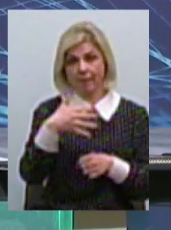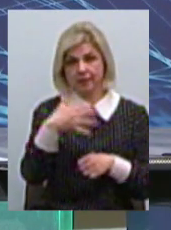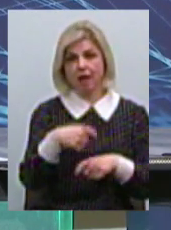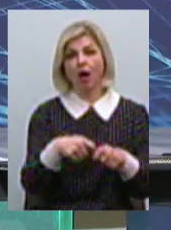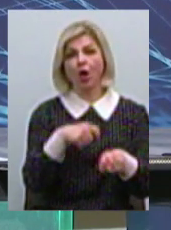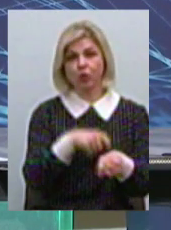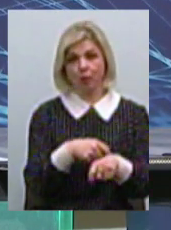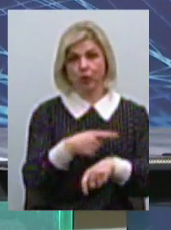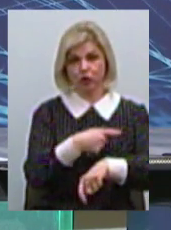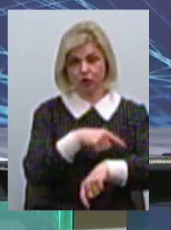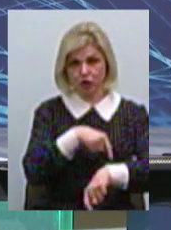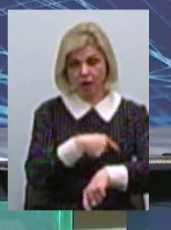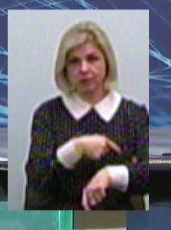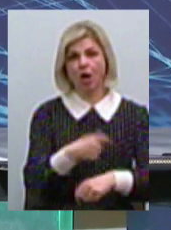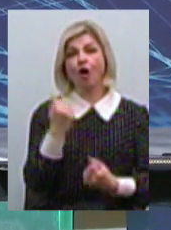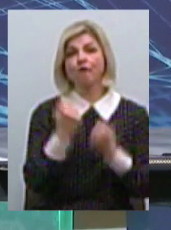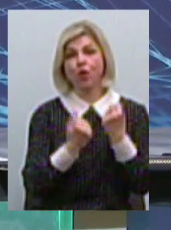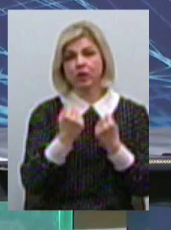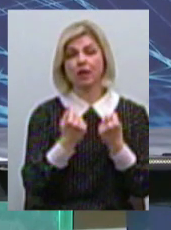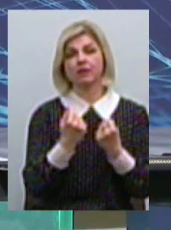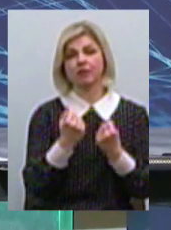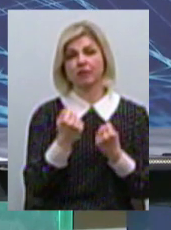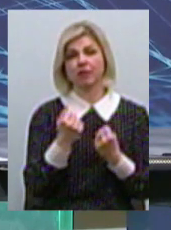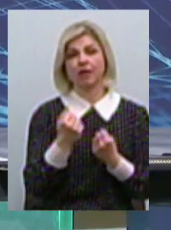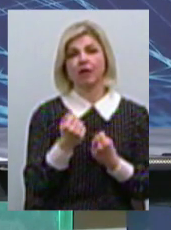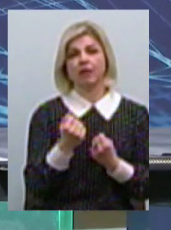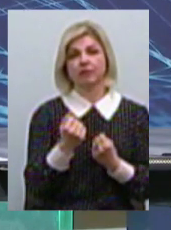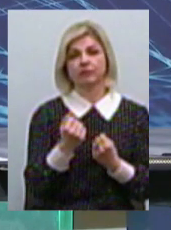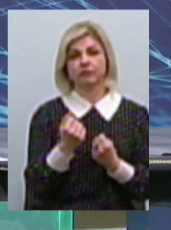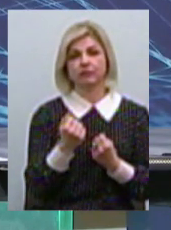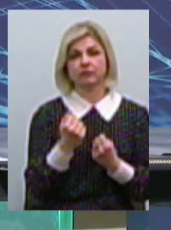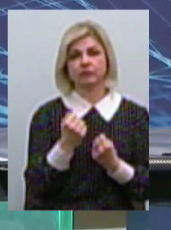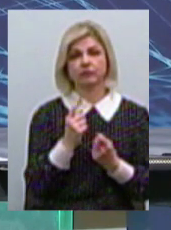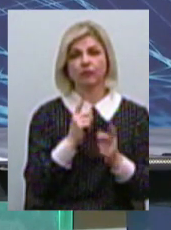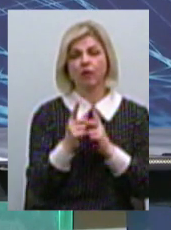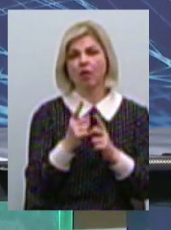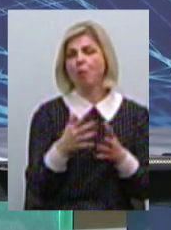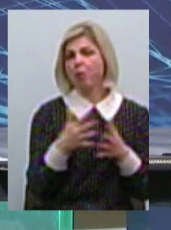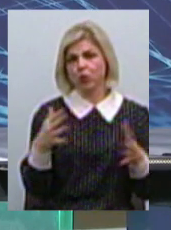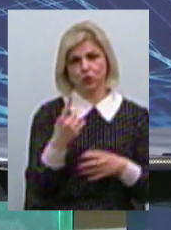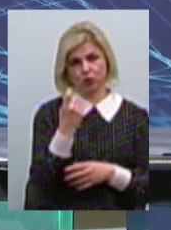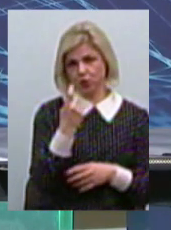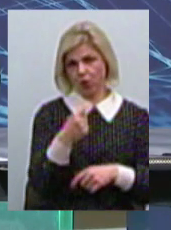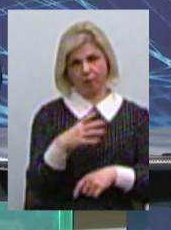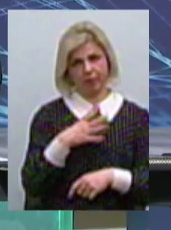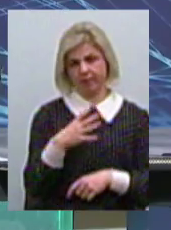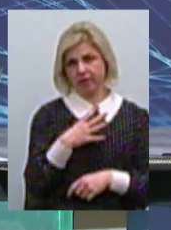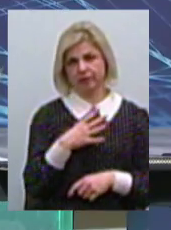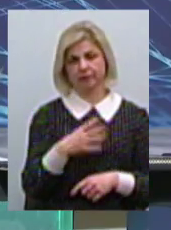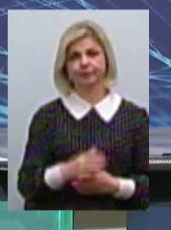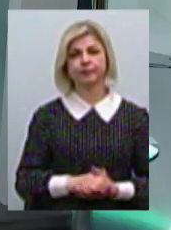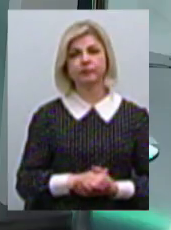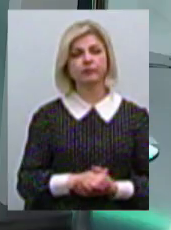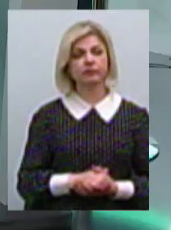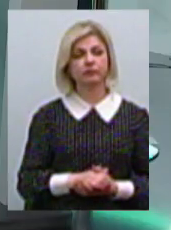годину водії керують транспортним засобом, і іноді більше сотні. А скільки